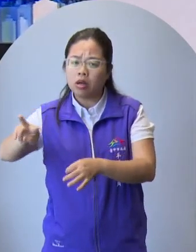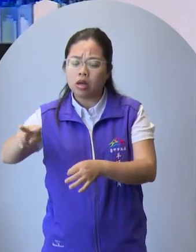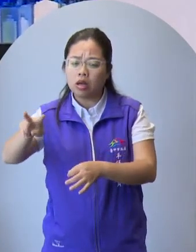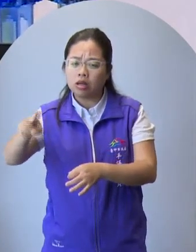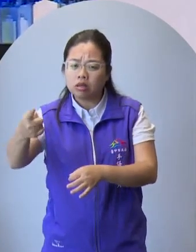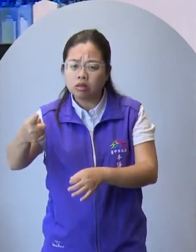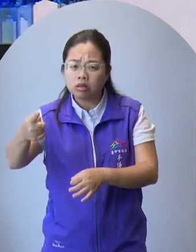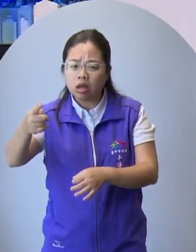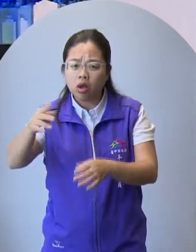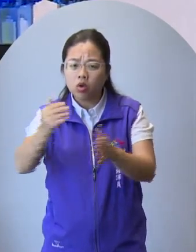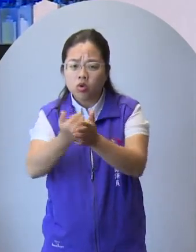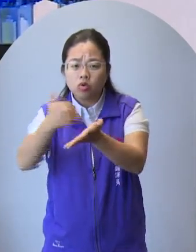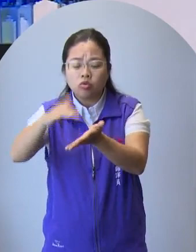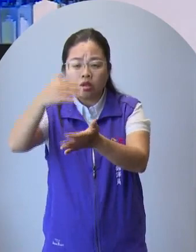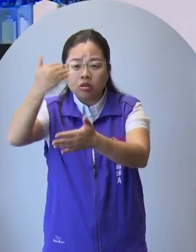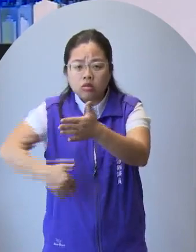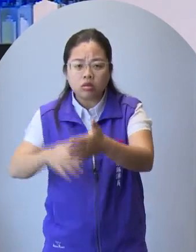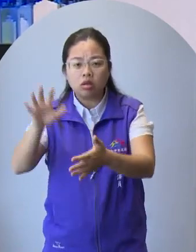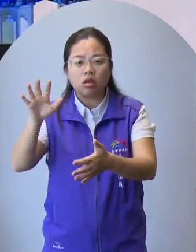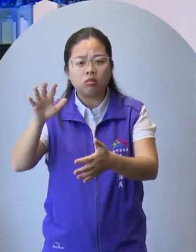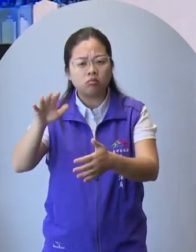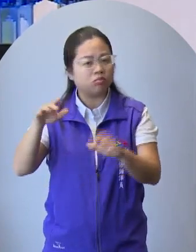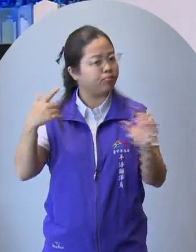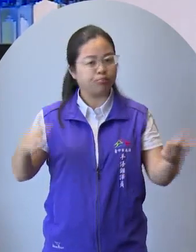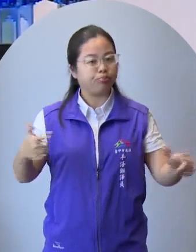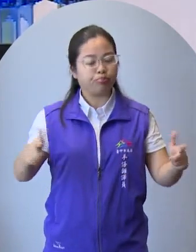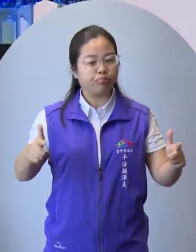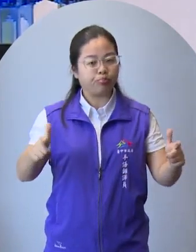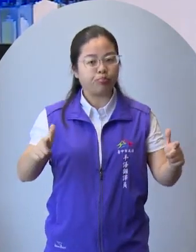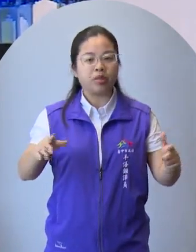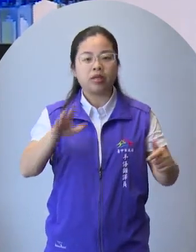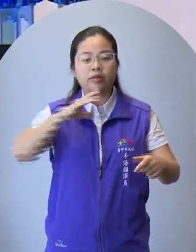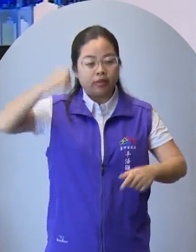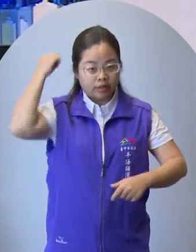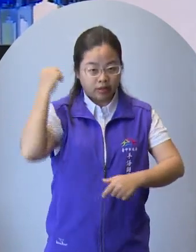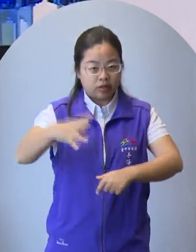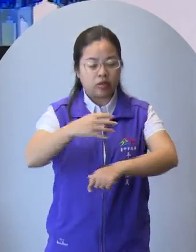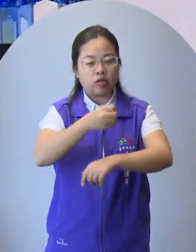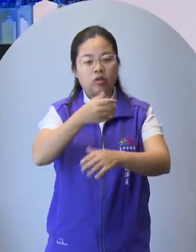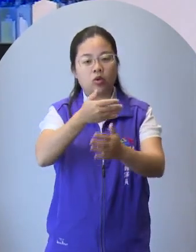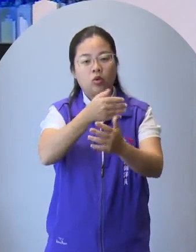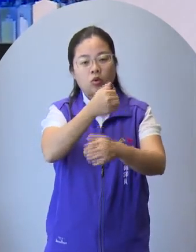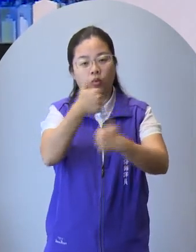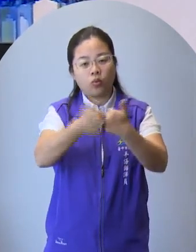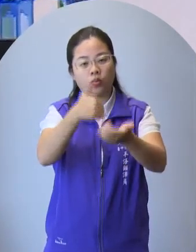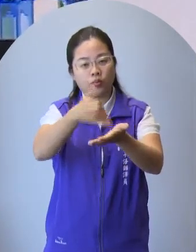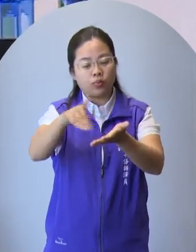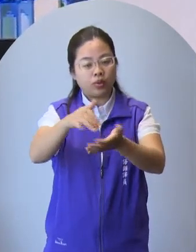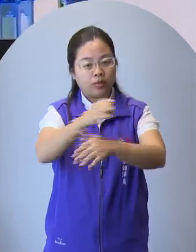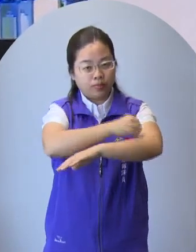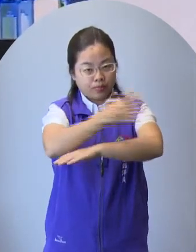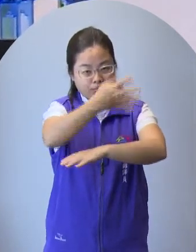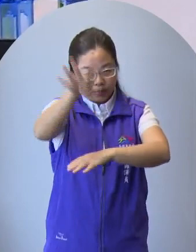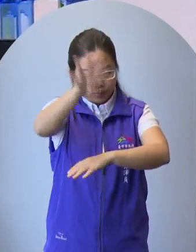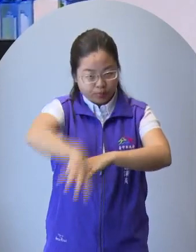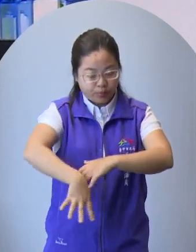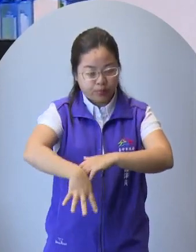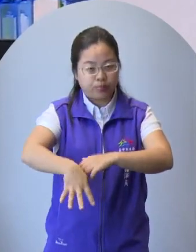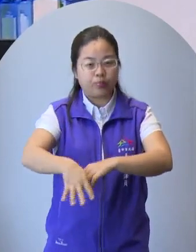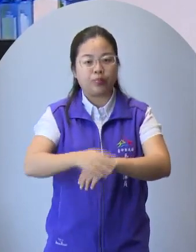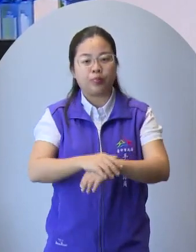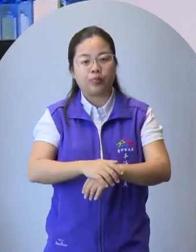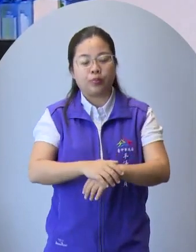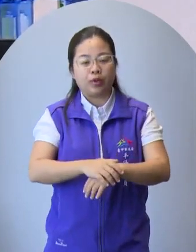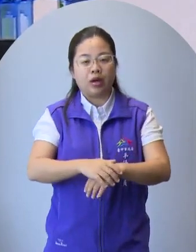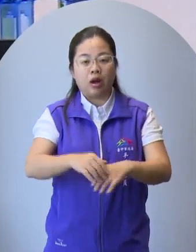呀？怎么预算变小？不是，我们是采取新的会计报表方式啊，把这个